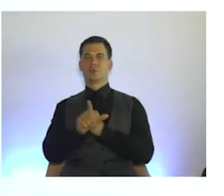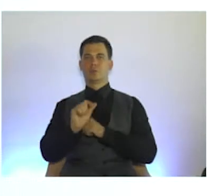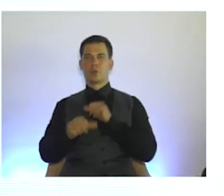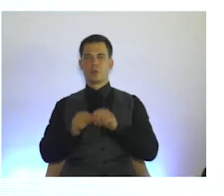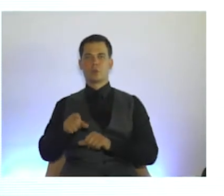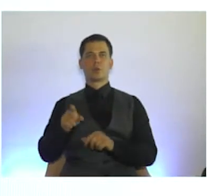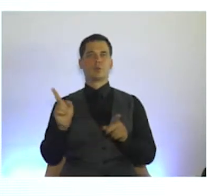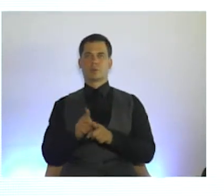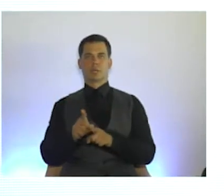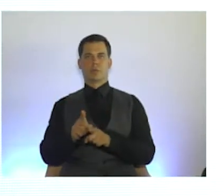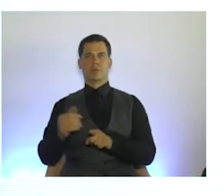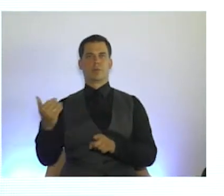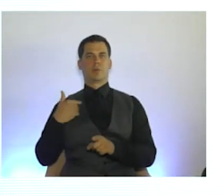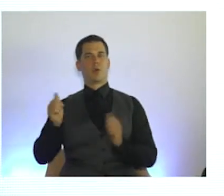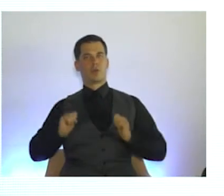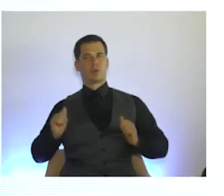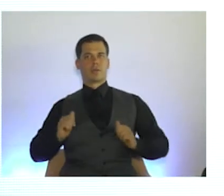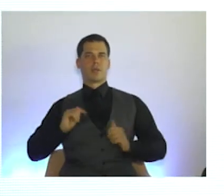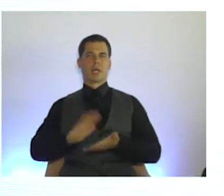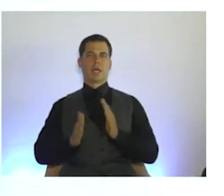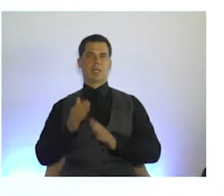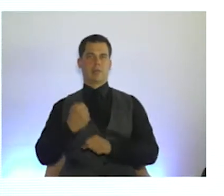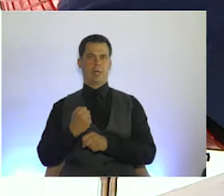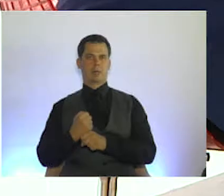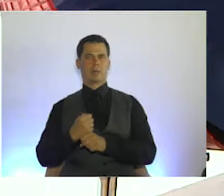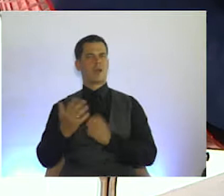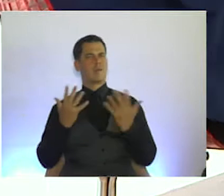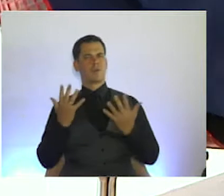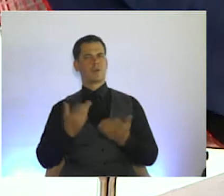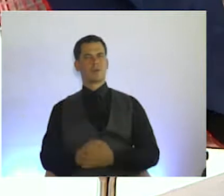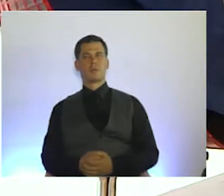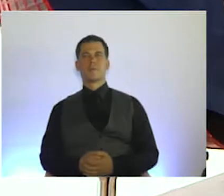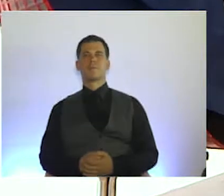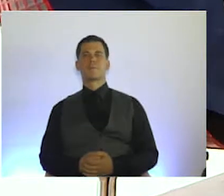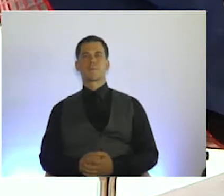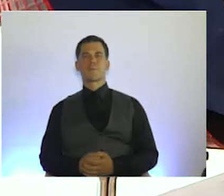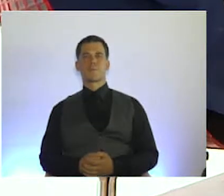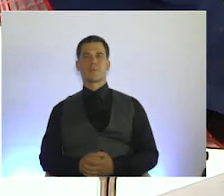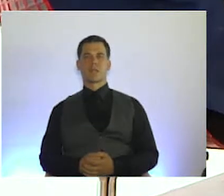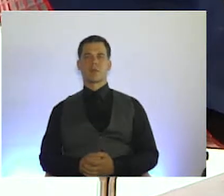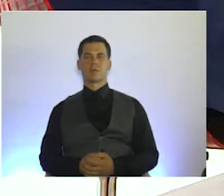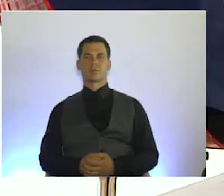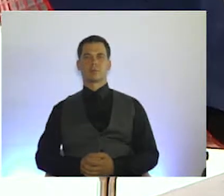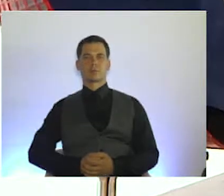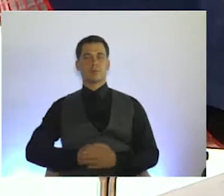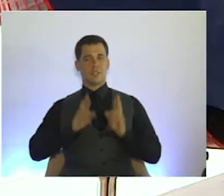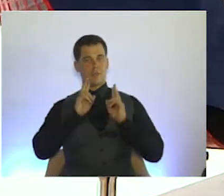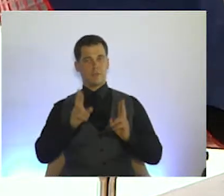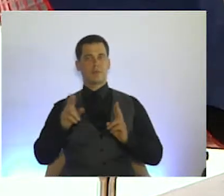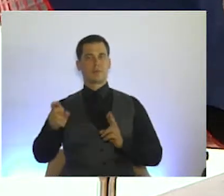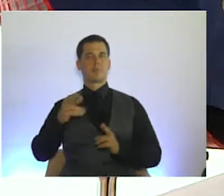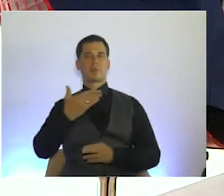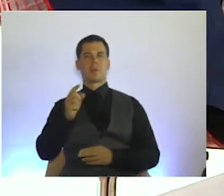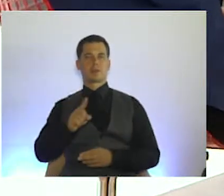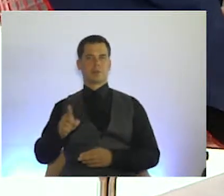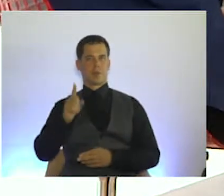mamy te same oczekiwania rynku pracy. Jak to wygląda? oczywiście Mazowieckie Obserwatorium